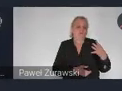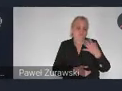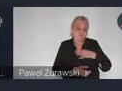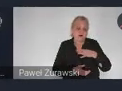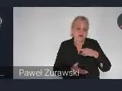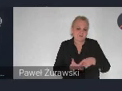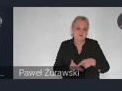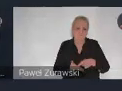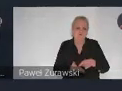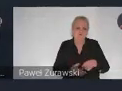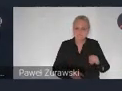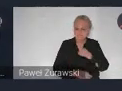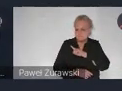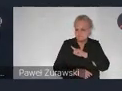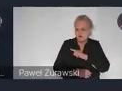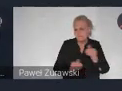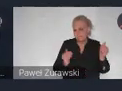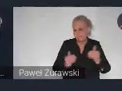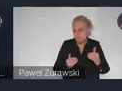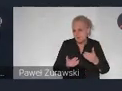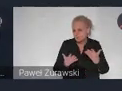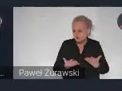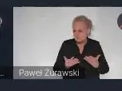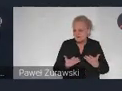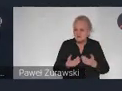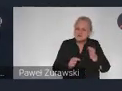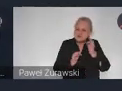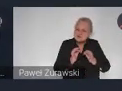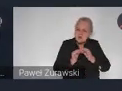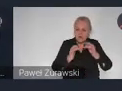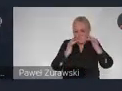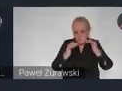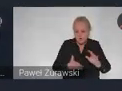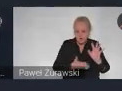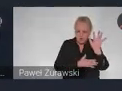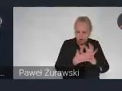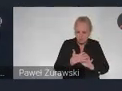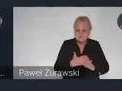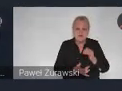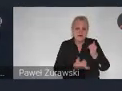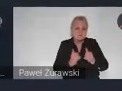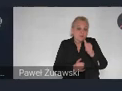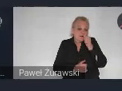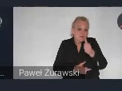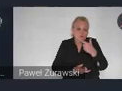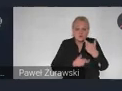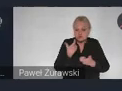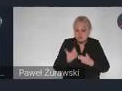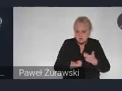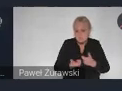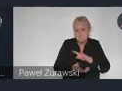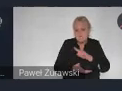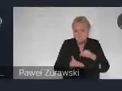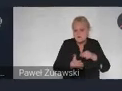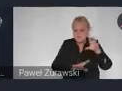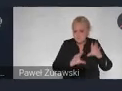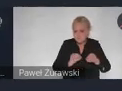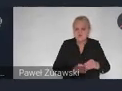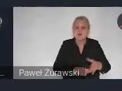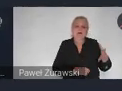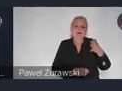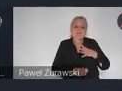zwrócić uwagę na możliwe możliwie szczegółowe opisy Jeśli nie da się tego zrobić właśnie w budżecie